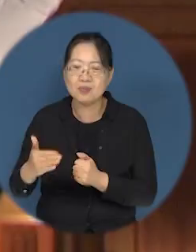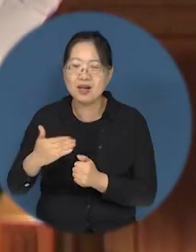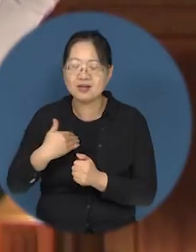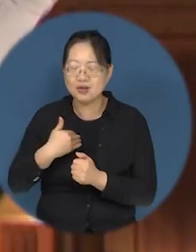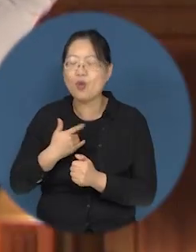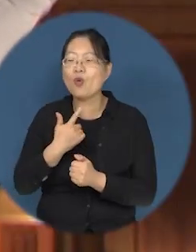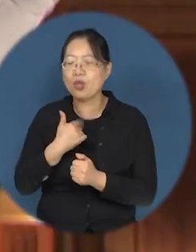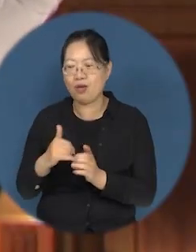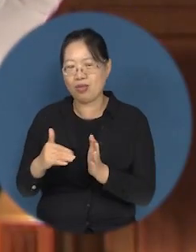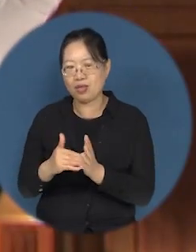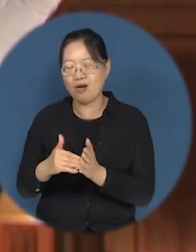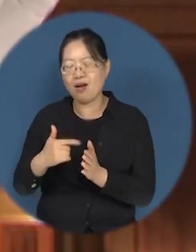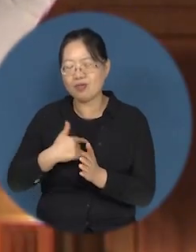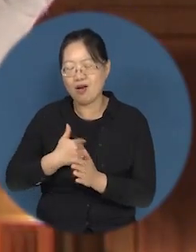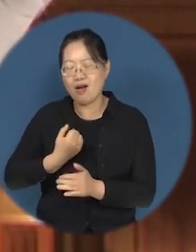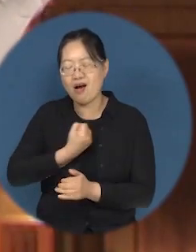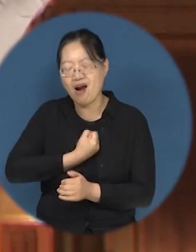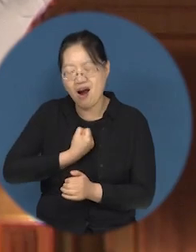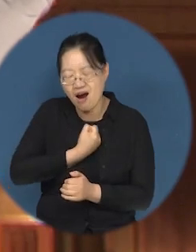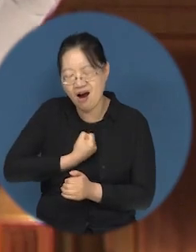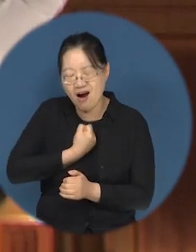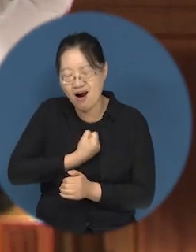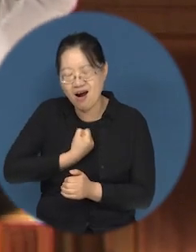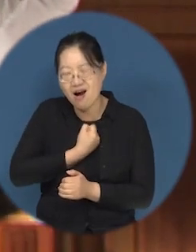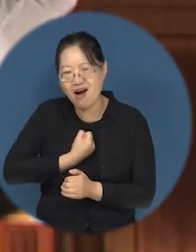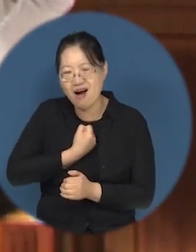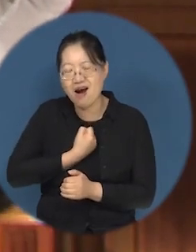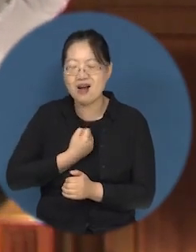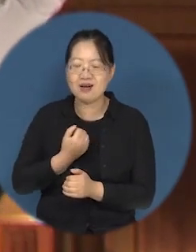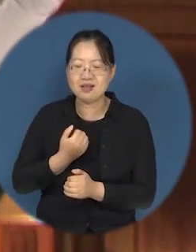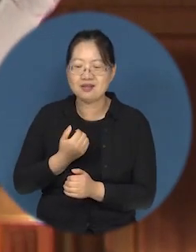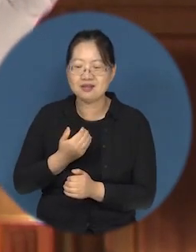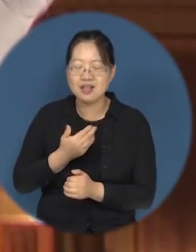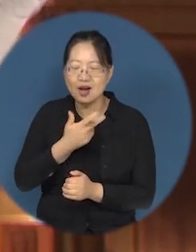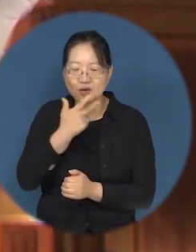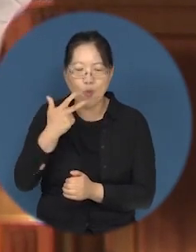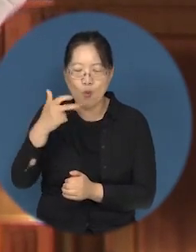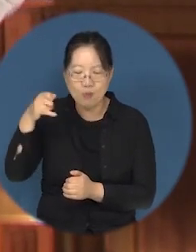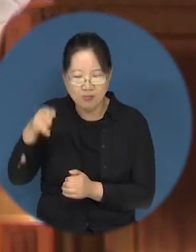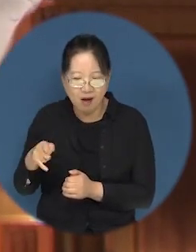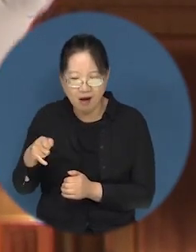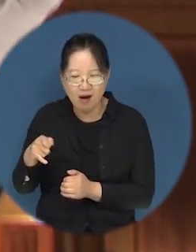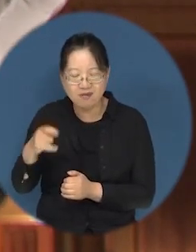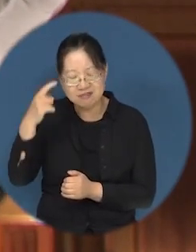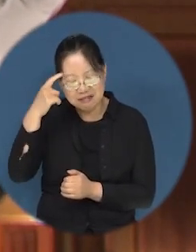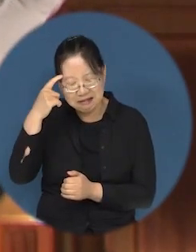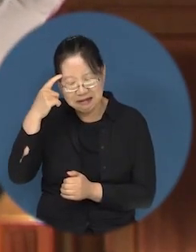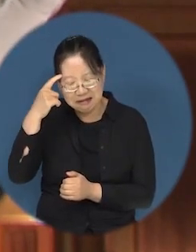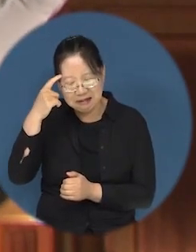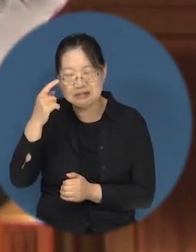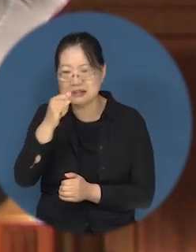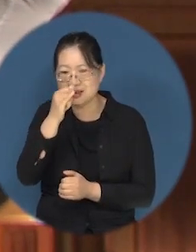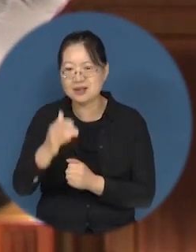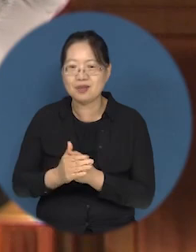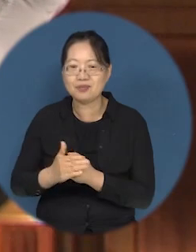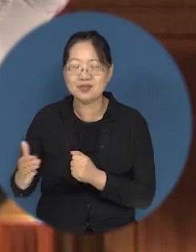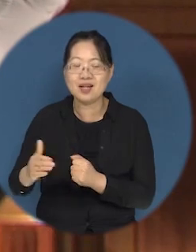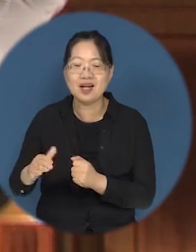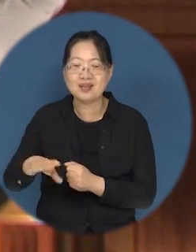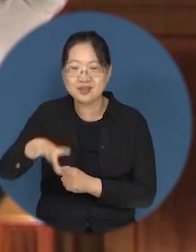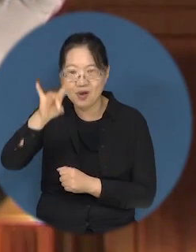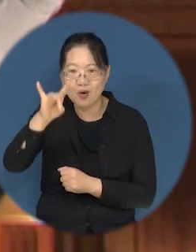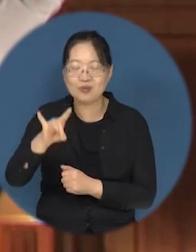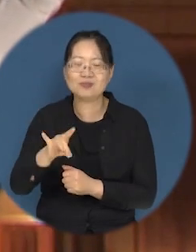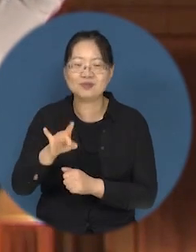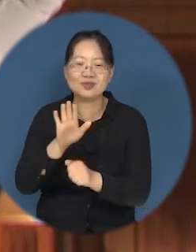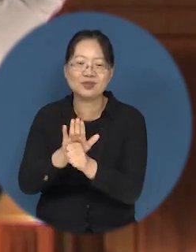또 그게 한이었습니다. 제가 아. 어학연수를 못 가서 아. 내가 이렇게 영어를 못한다 이제 약간 이렇게 생각하는 그런 게 있어서 처음에 이제 그거를